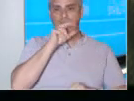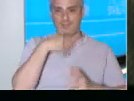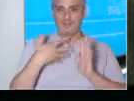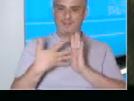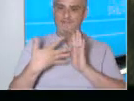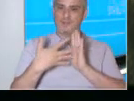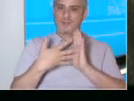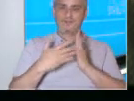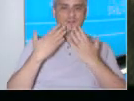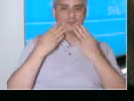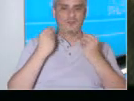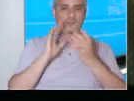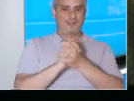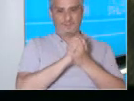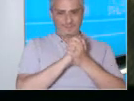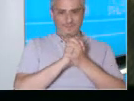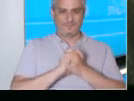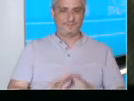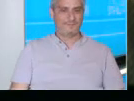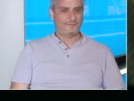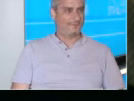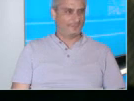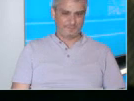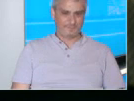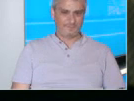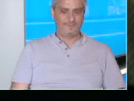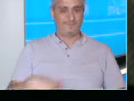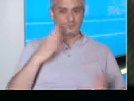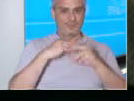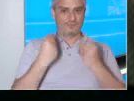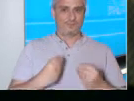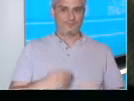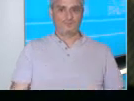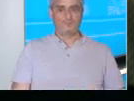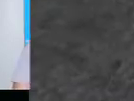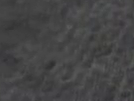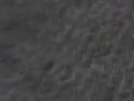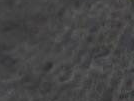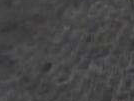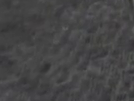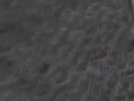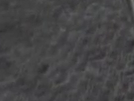נבדוק את זה. תודה, חברים. תודה רבה. תודה, תודה. איתמר בן גביר, שיהיה לנו ערב טוב. אמן.